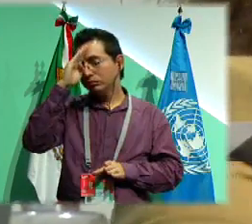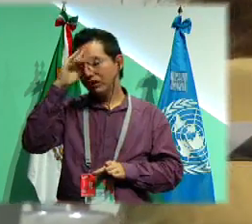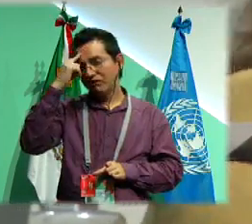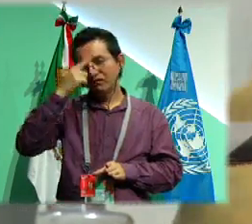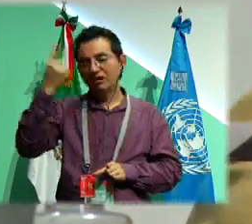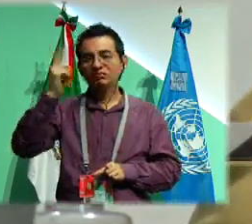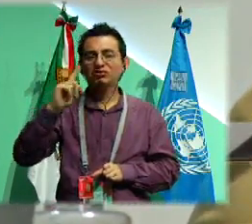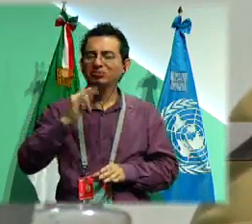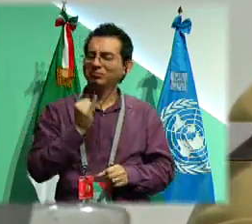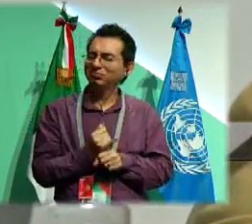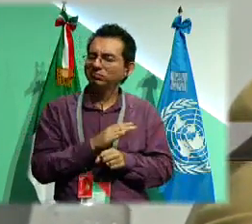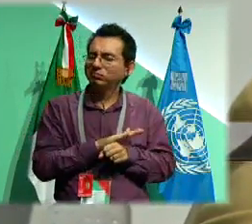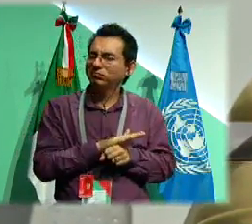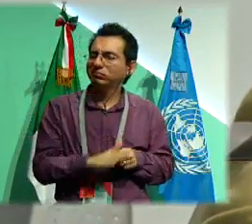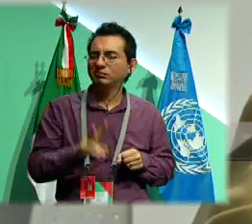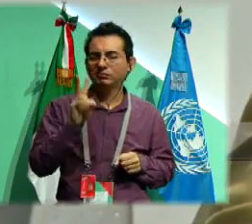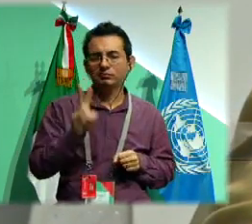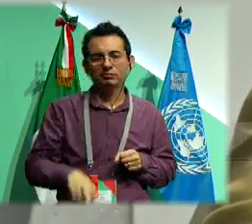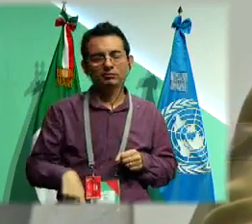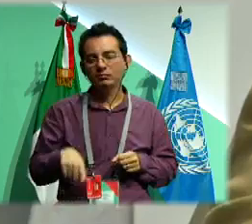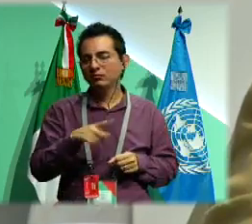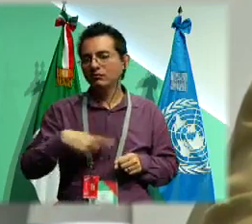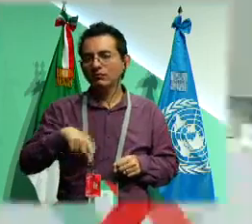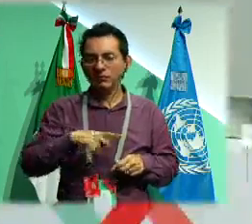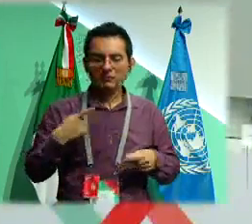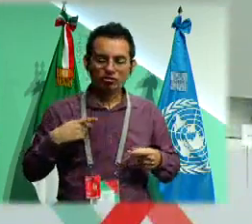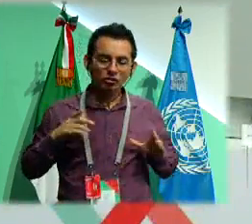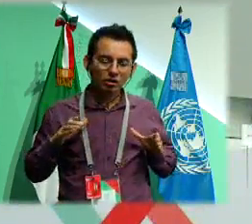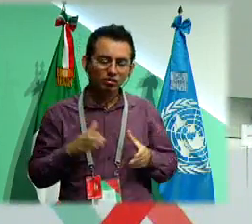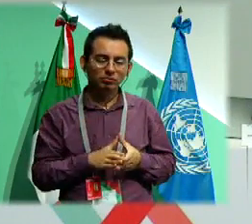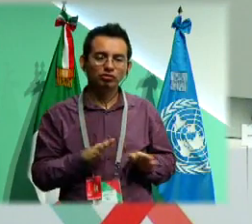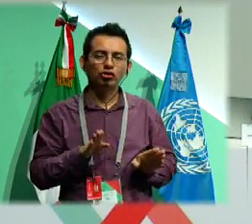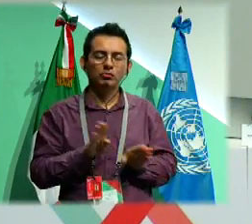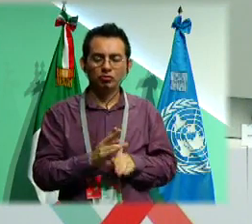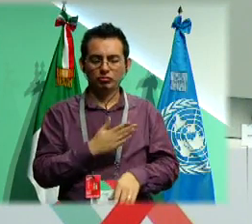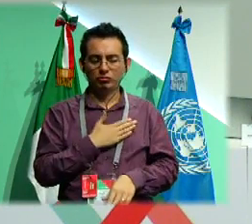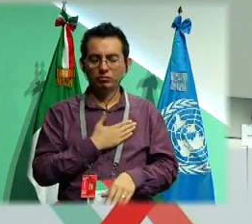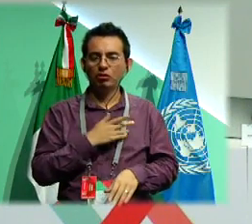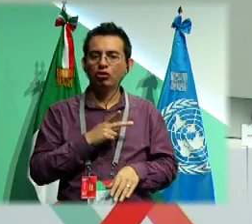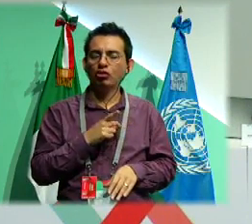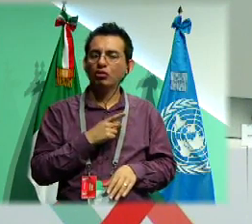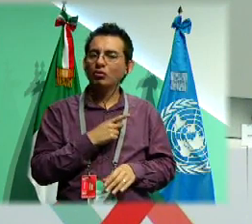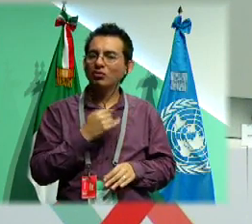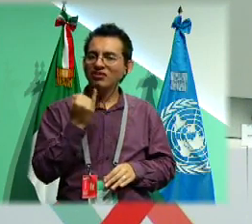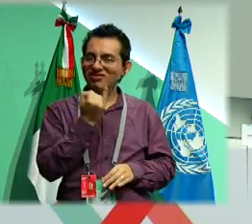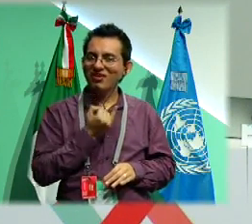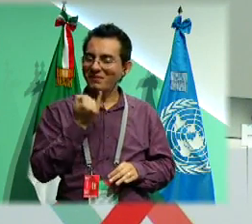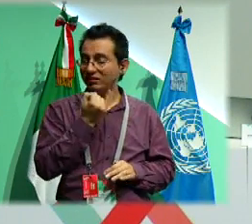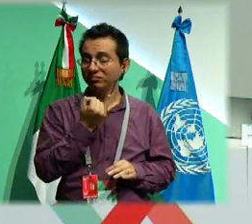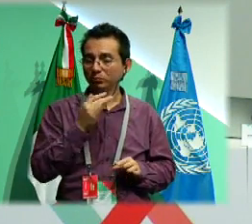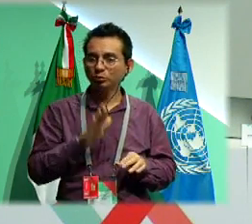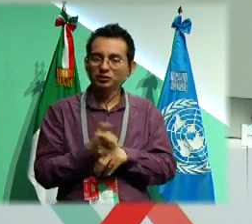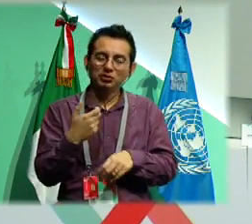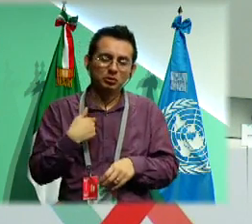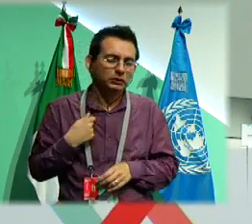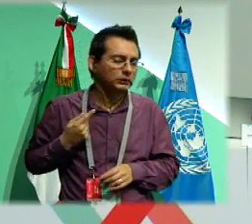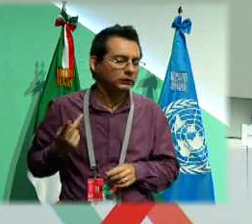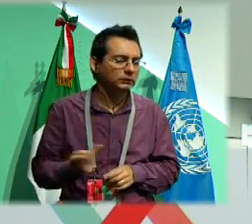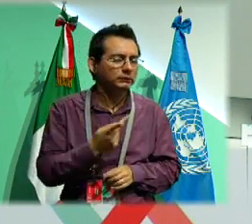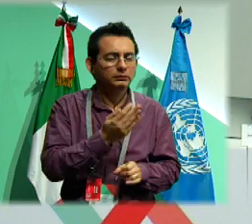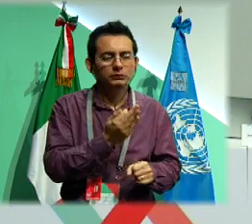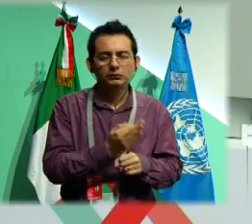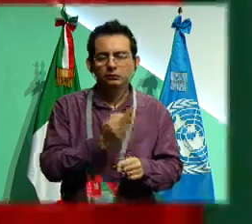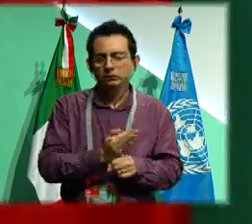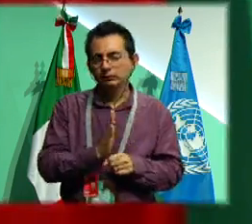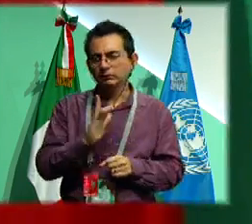impossible donc de penser que l'on va parler la même langue si on ne se met pas d'accord. Mais est-ce que vous diriez que ceux qui sont dans